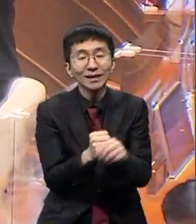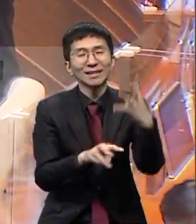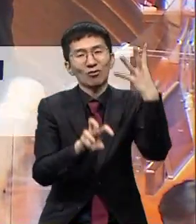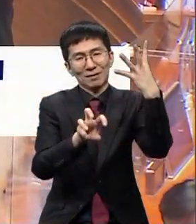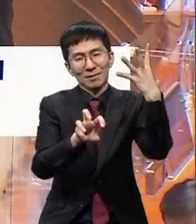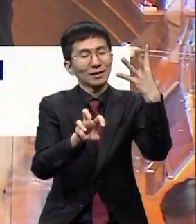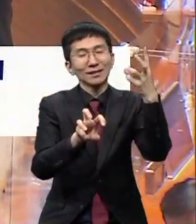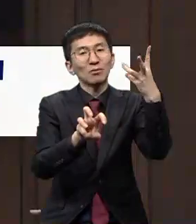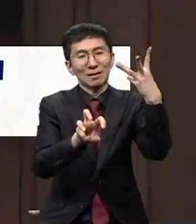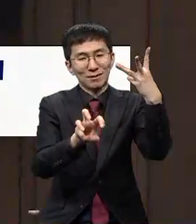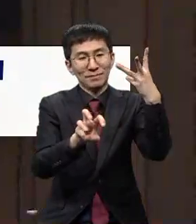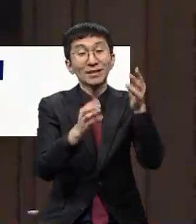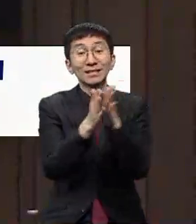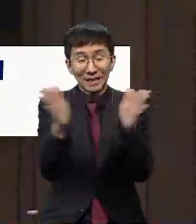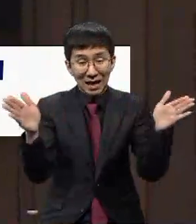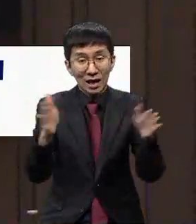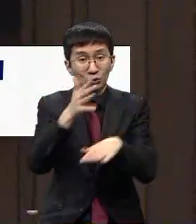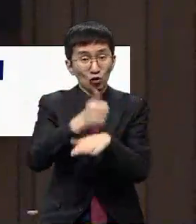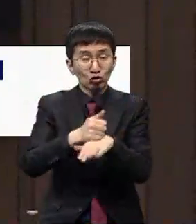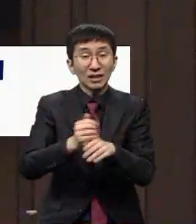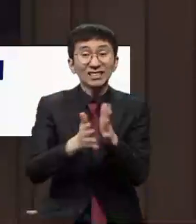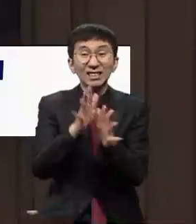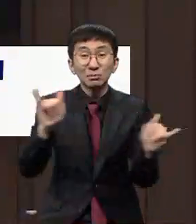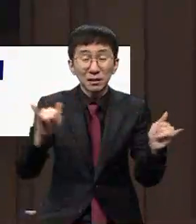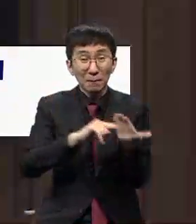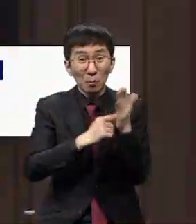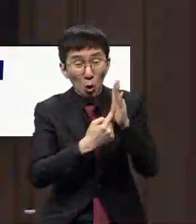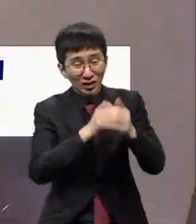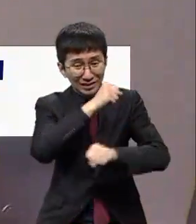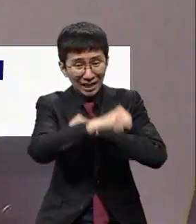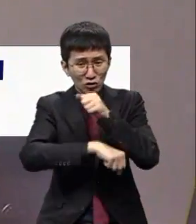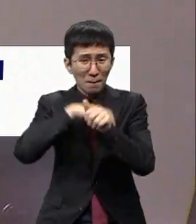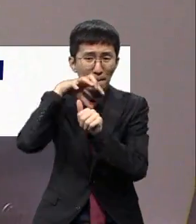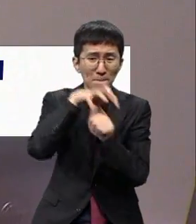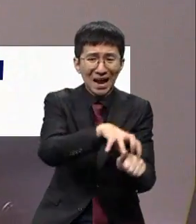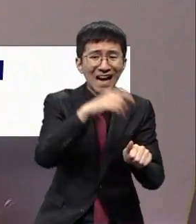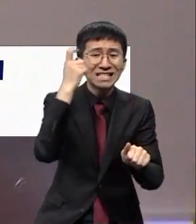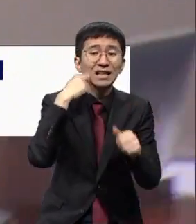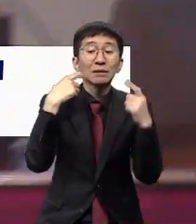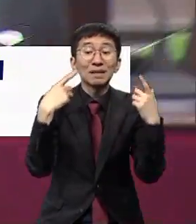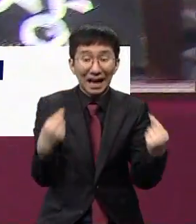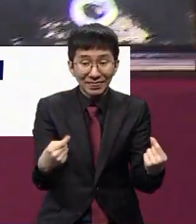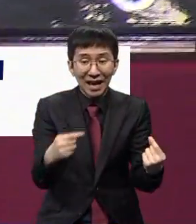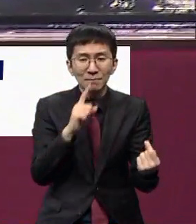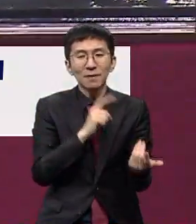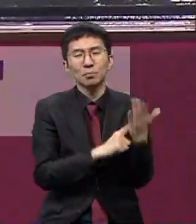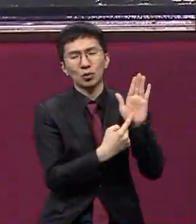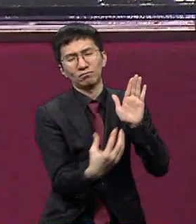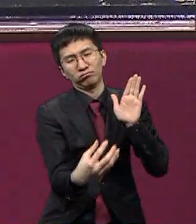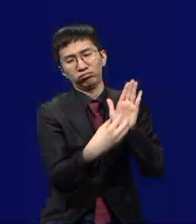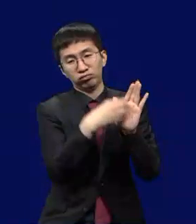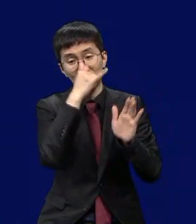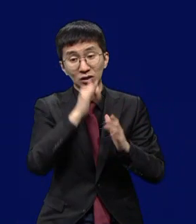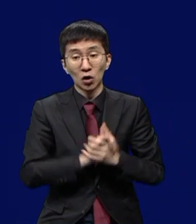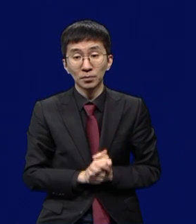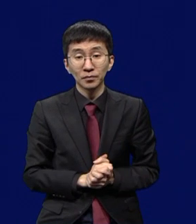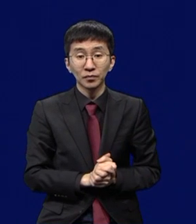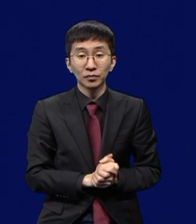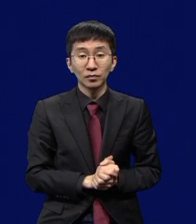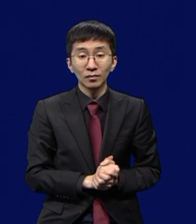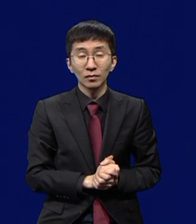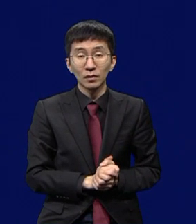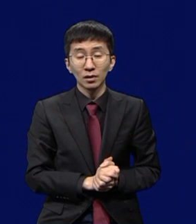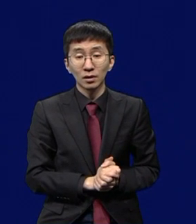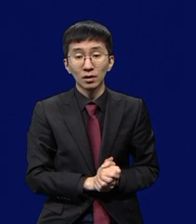법이 시민의 표현의 자유를 침해한다는 인권활동가들과 야권의 비판을 실었습니다. 외교부 당국자는 이